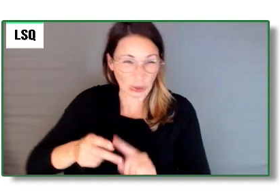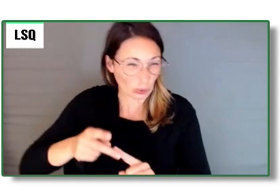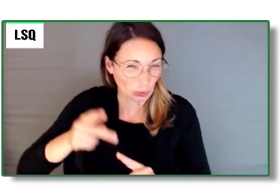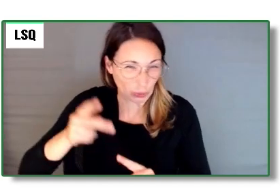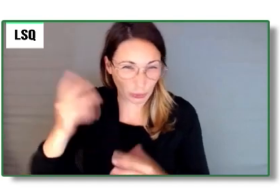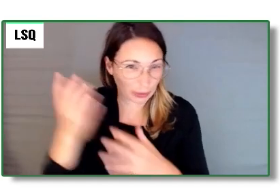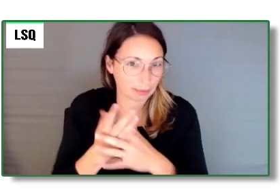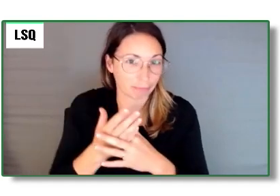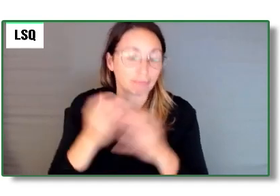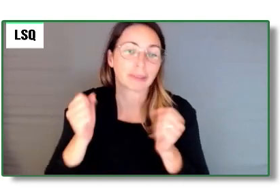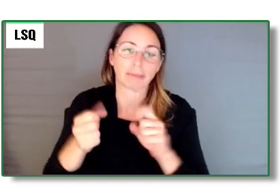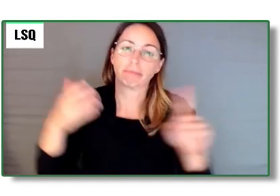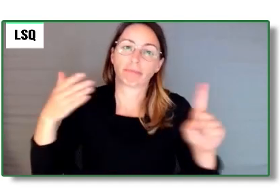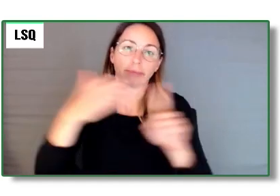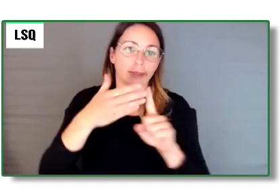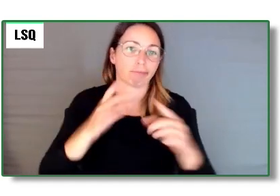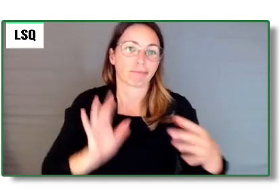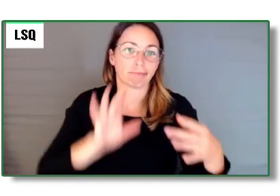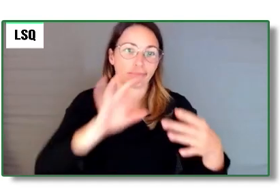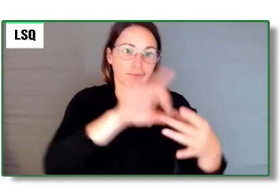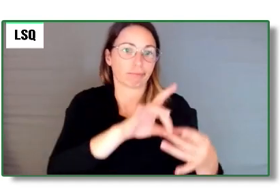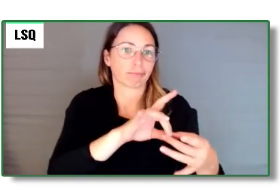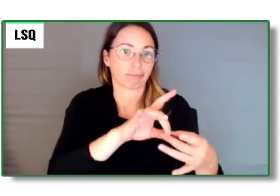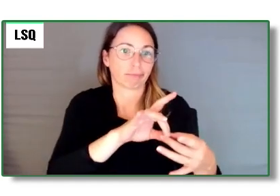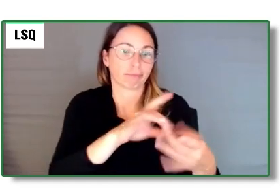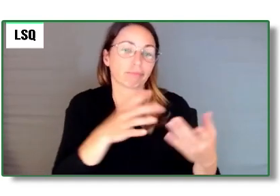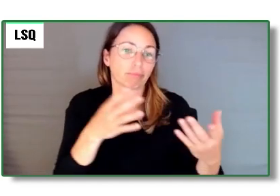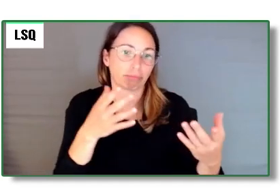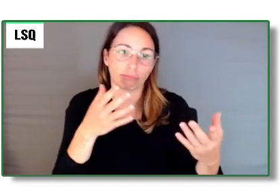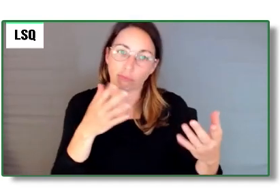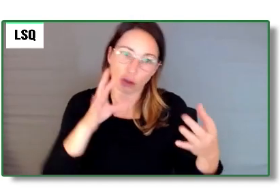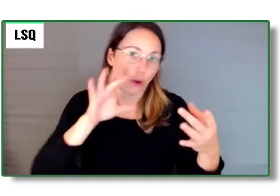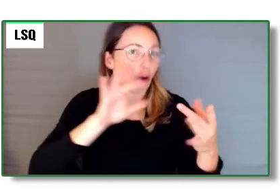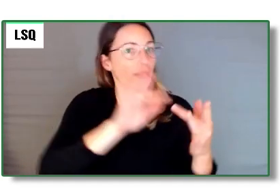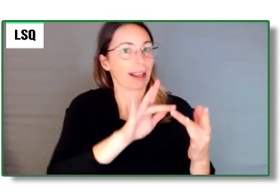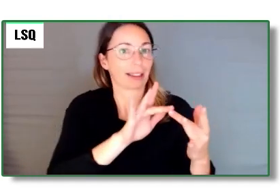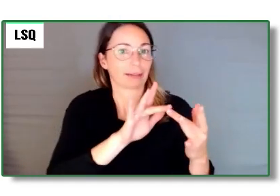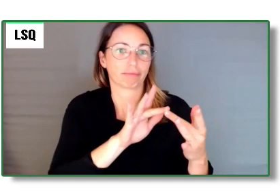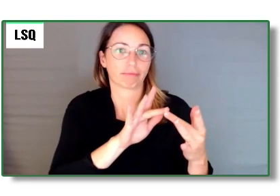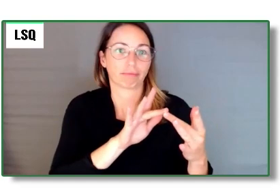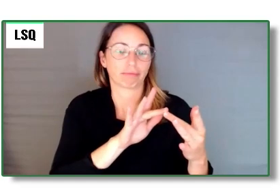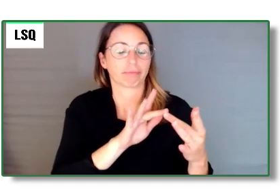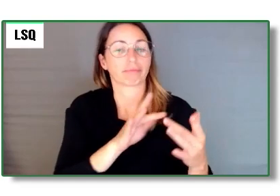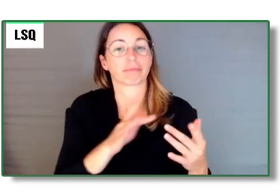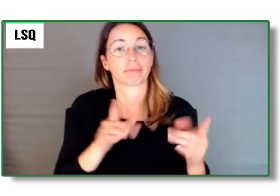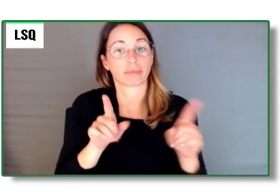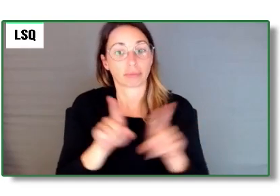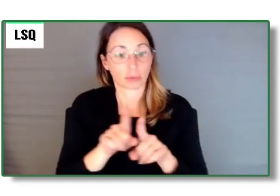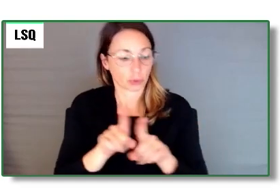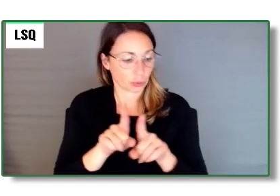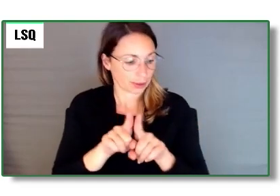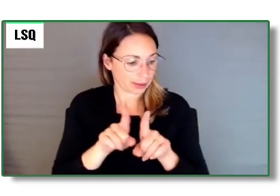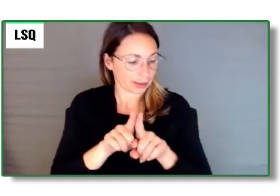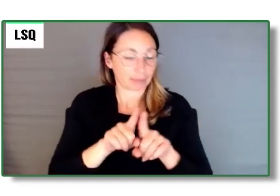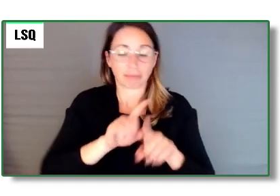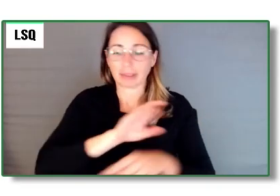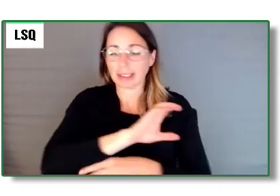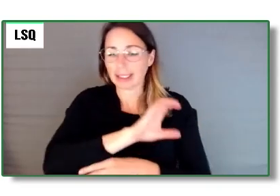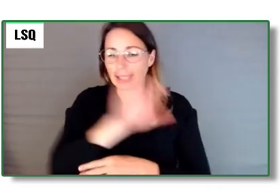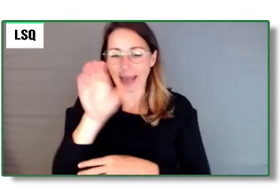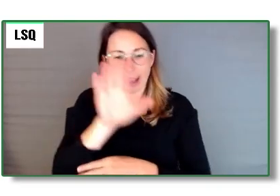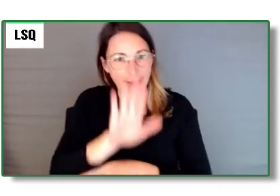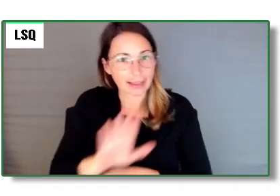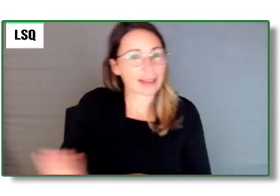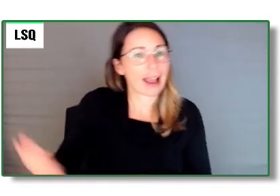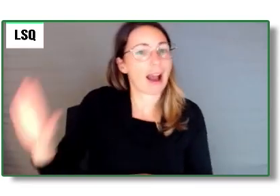cela. Nous avons des conférenciers de partout au Canada et qui proviennent de l'international.